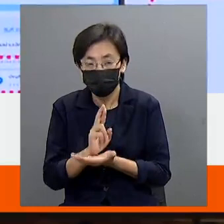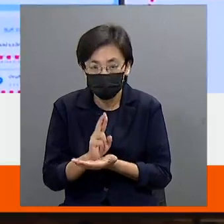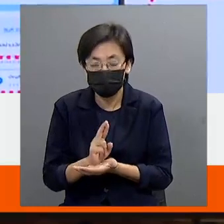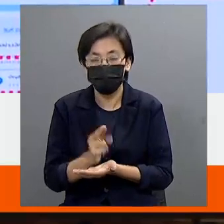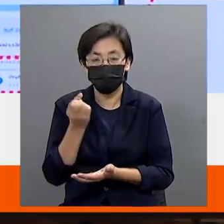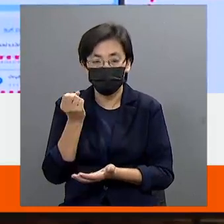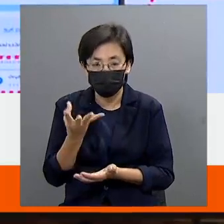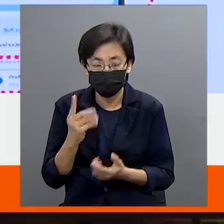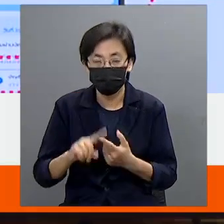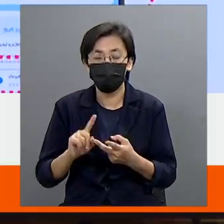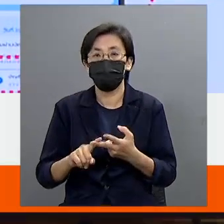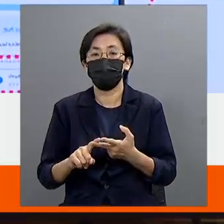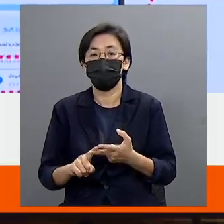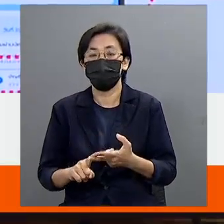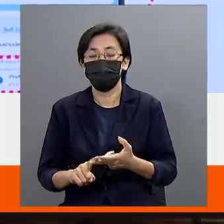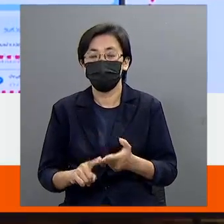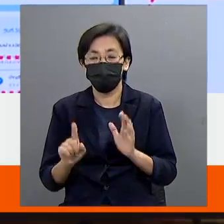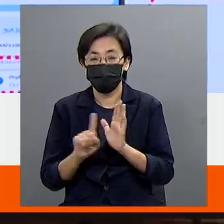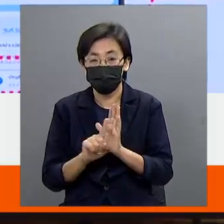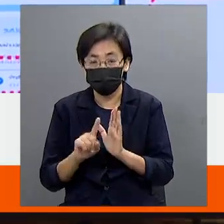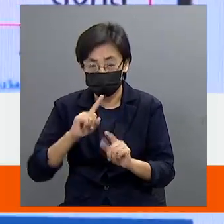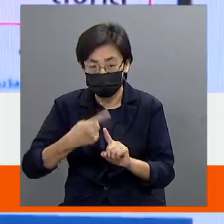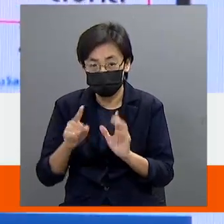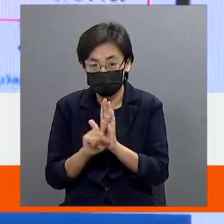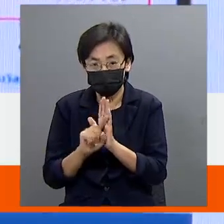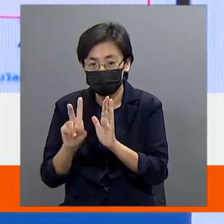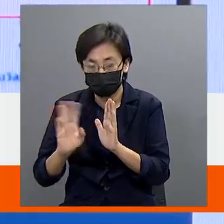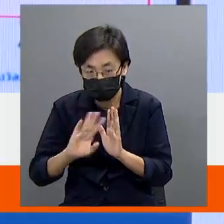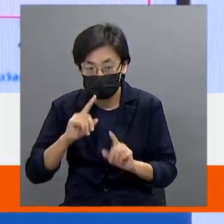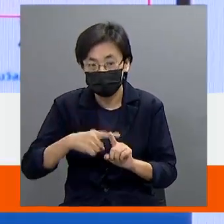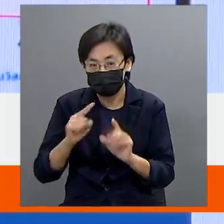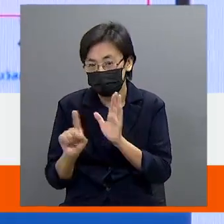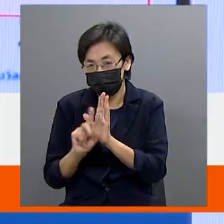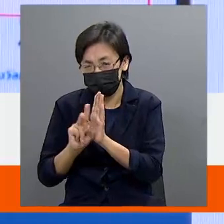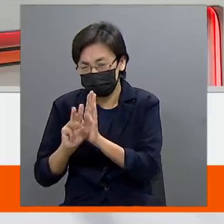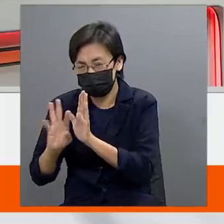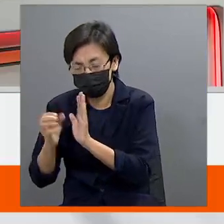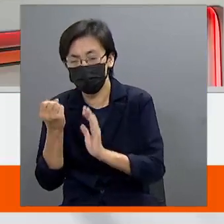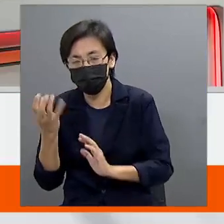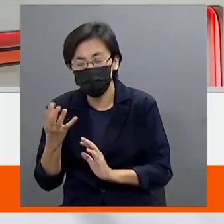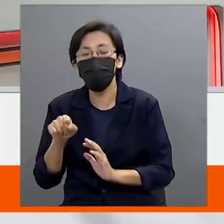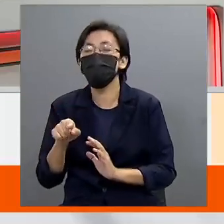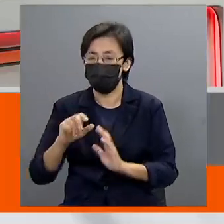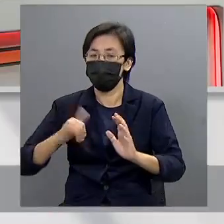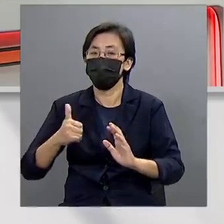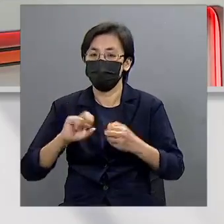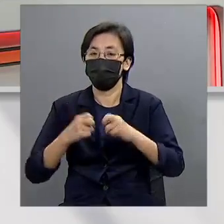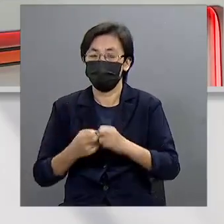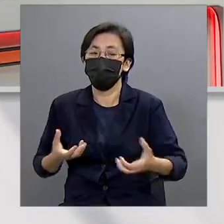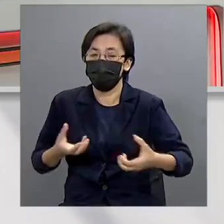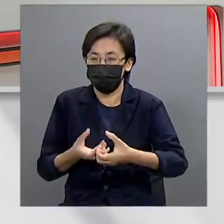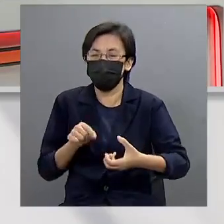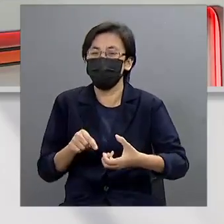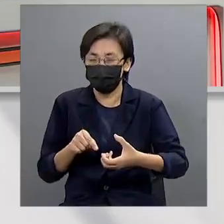ความถี่ในการออกรางวัลมากขึ้นอันนี้มันจะเริ่มกลายเป็นพนันอย่างเข้ม ค่ะเอาละค่ะวันนี้ขอบคุณมากนะคะ การเพิ่มพนันในสังค